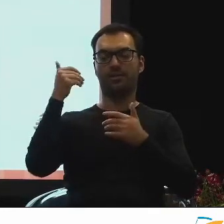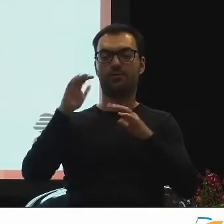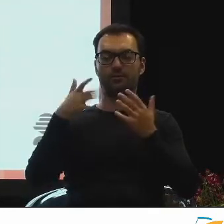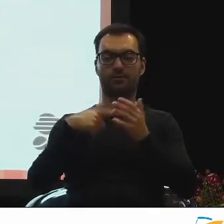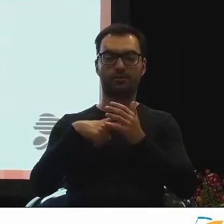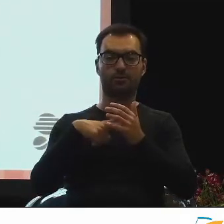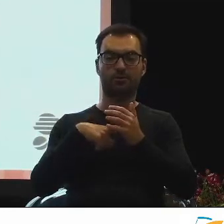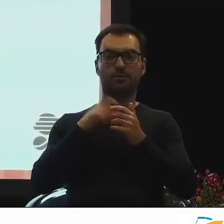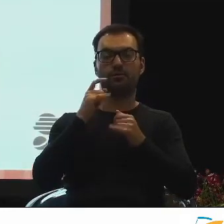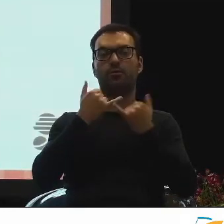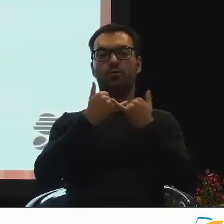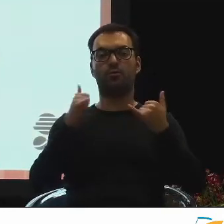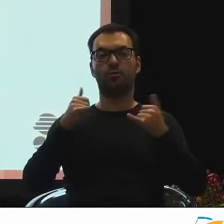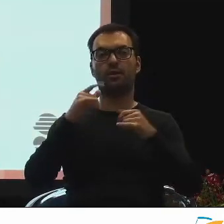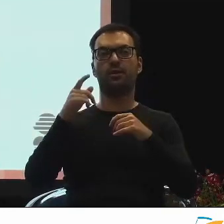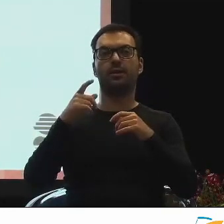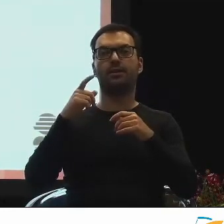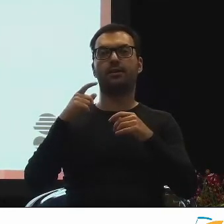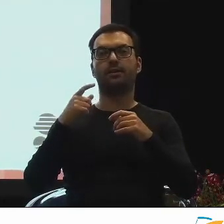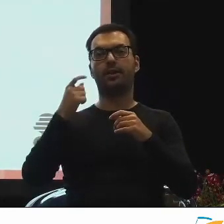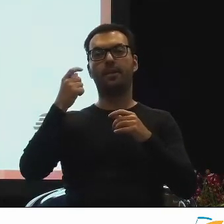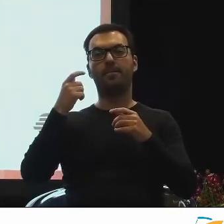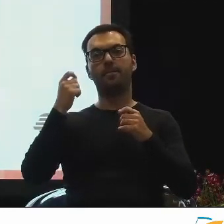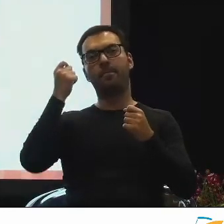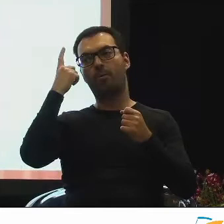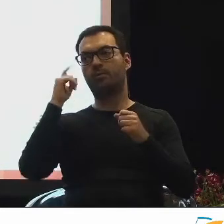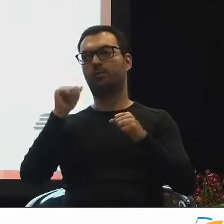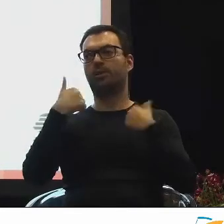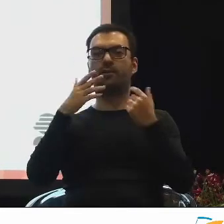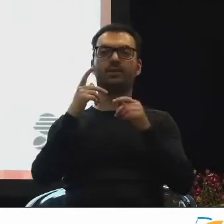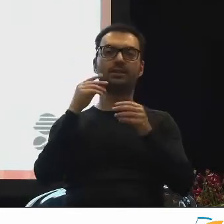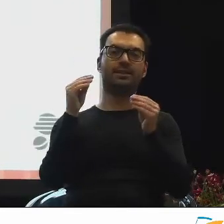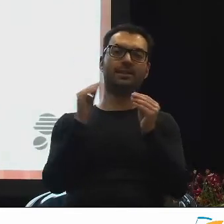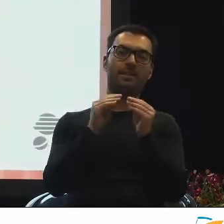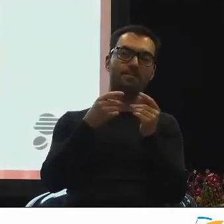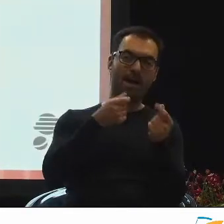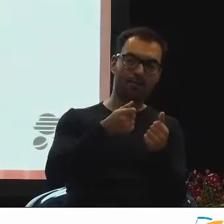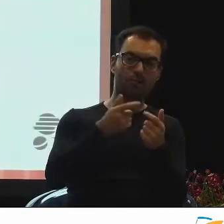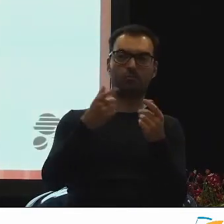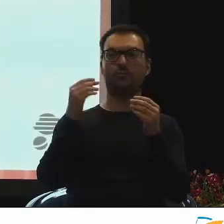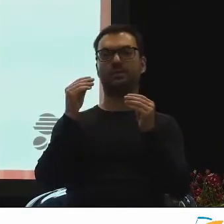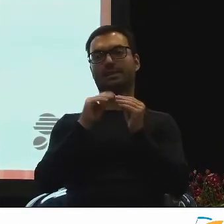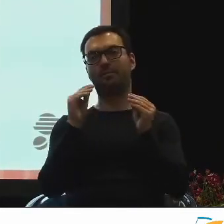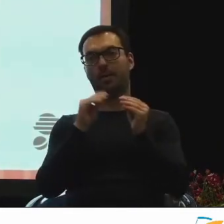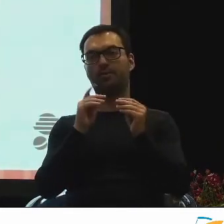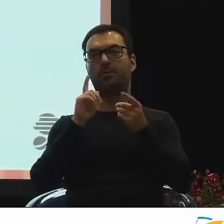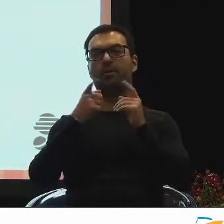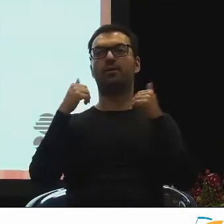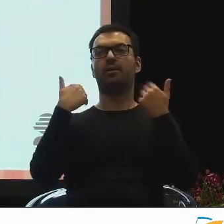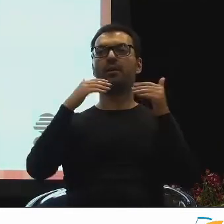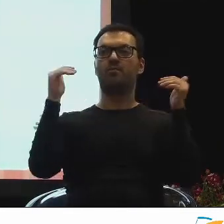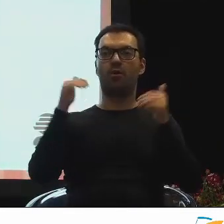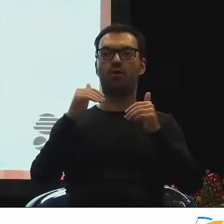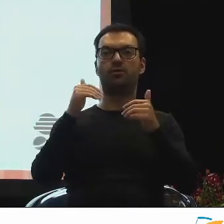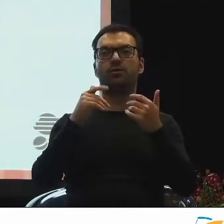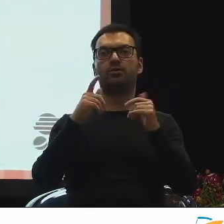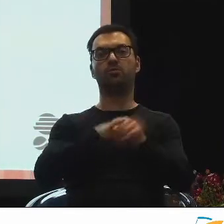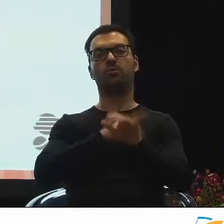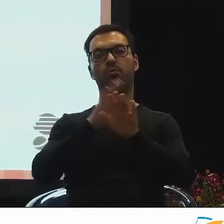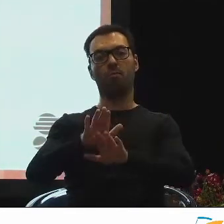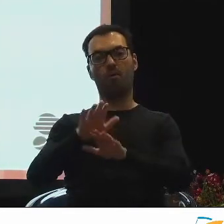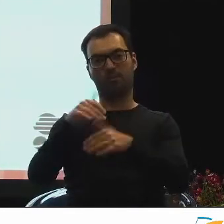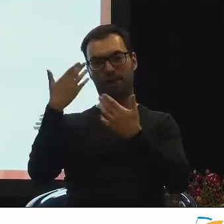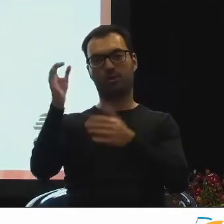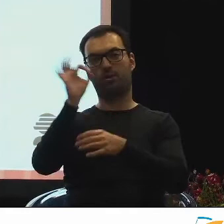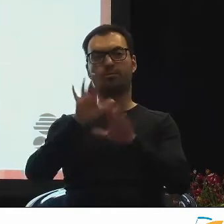mianowicie pojawiają się różne inicjatywy przyznawania stypendiów, przyznawania pewnych możliwości dłuższego